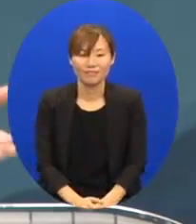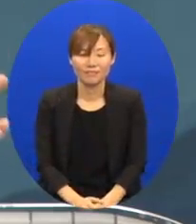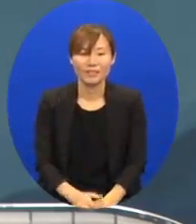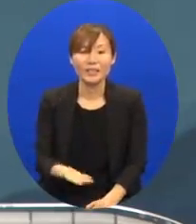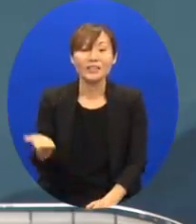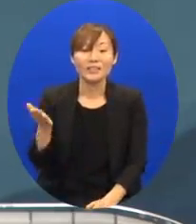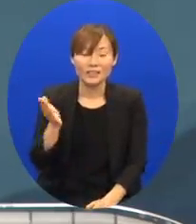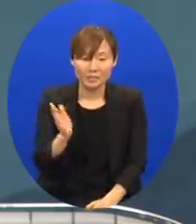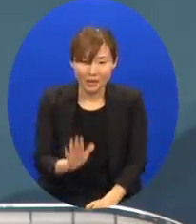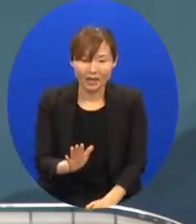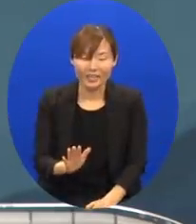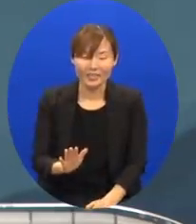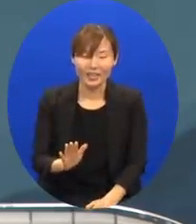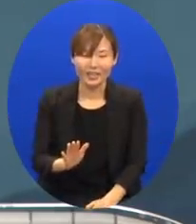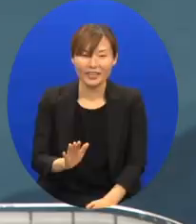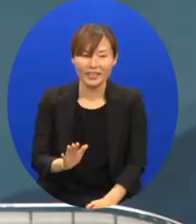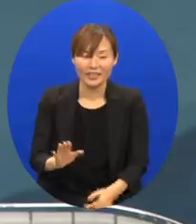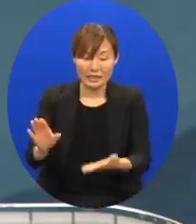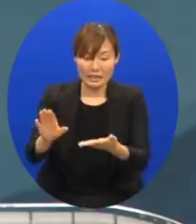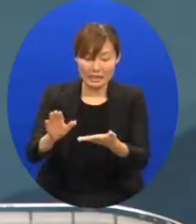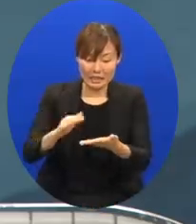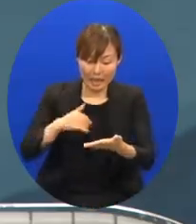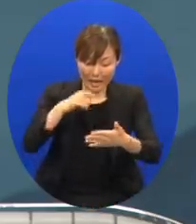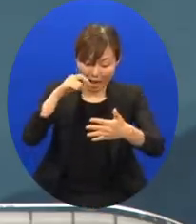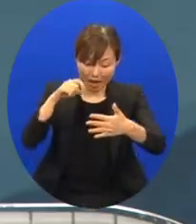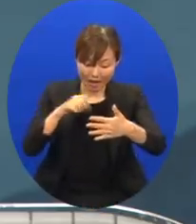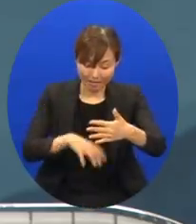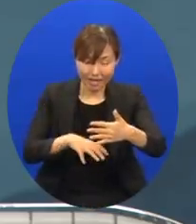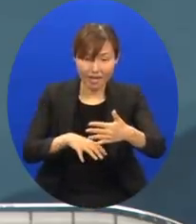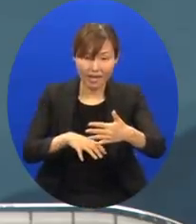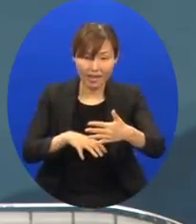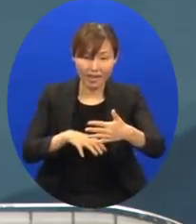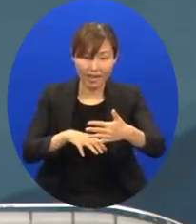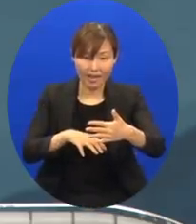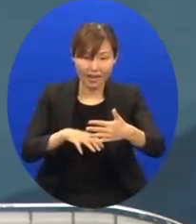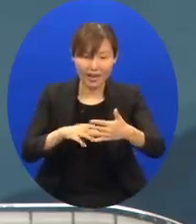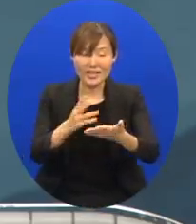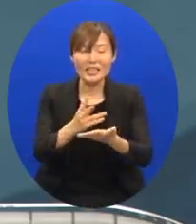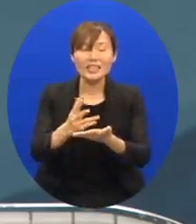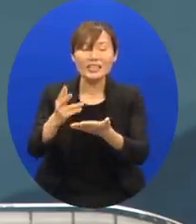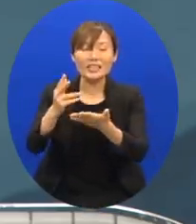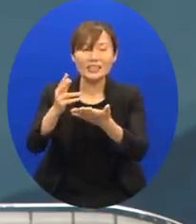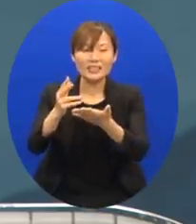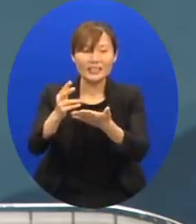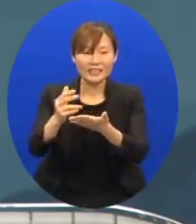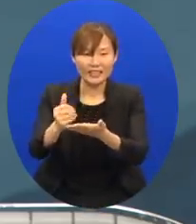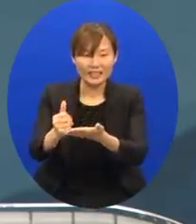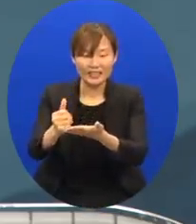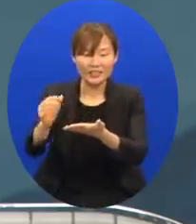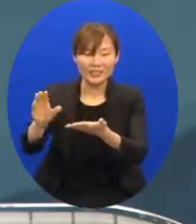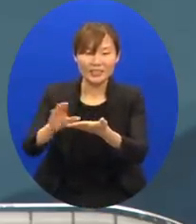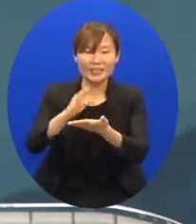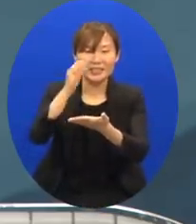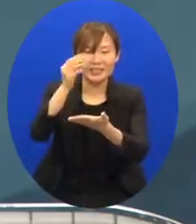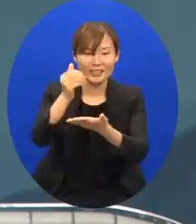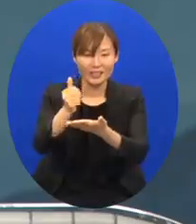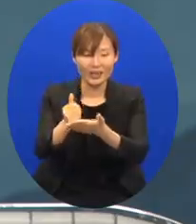그런데 우리는 내 안에 그리스도가 이 키시다 그리스도의 마음이 내 안에 있다라고 말합니다